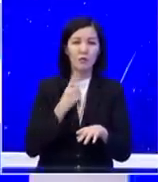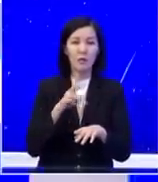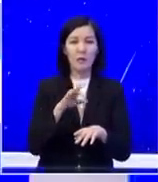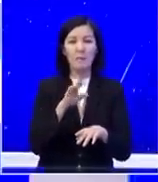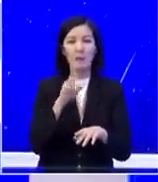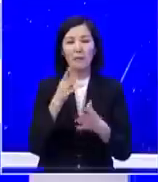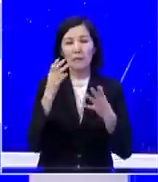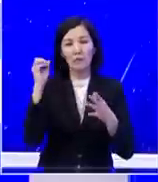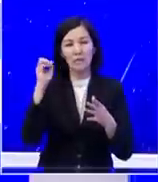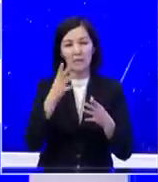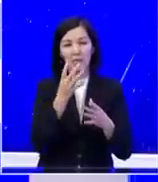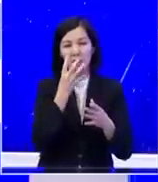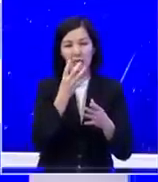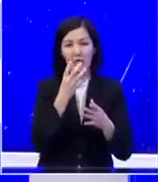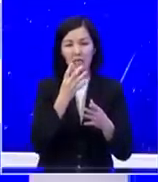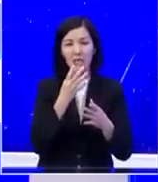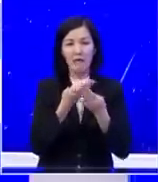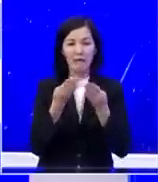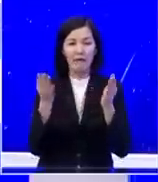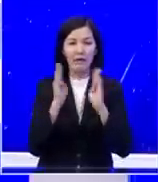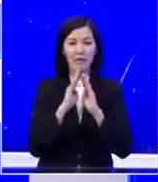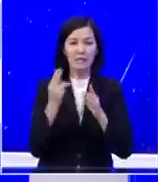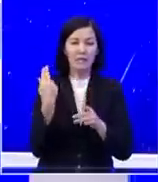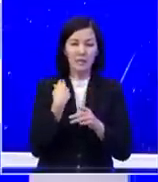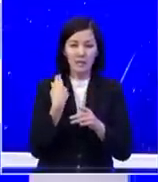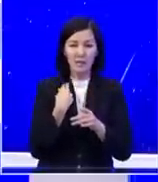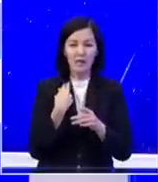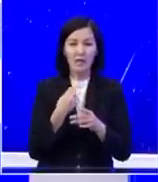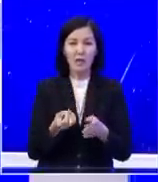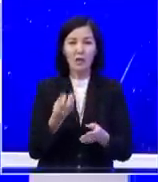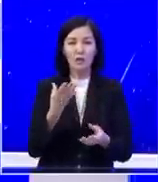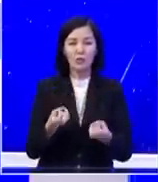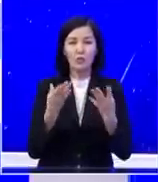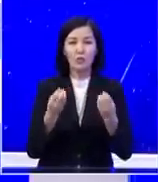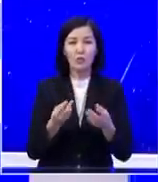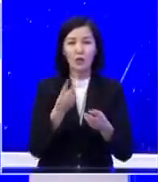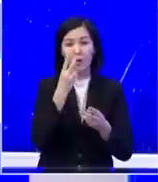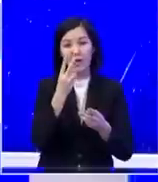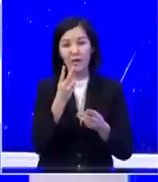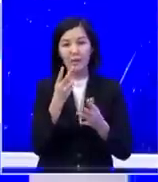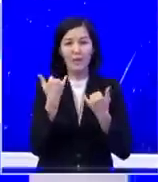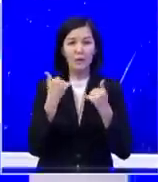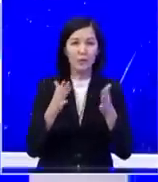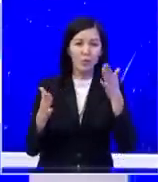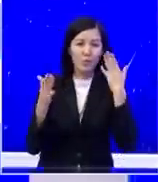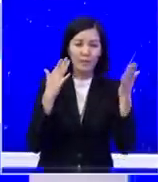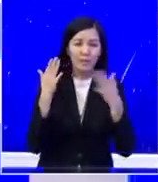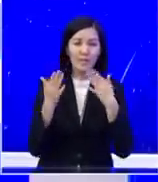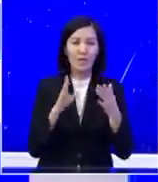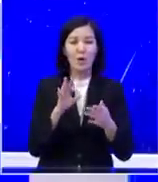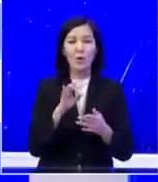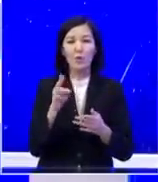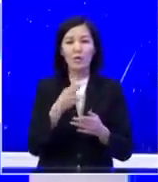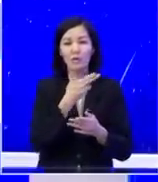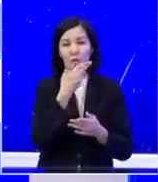бастады, әрі жұрт карантиннен жабыға бастаған кез. Субұрқақтар көз қуантып, жан жадыратар күшке ие. Оразада ауыз бекітіп жүрген